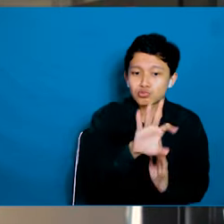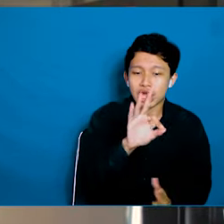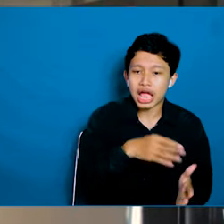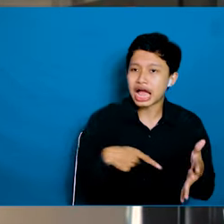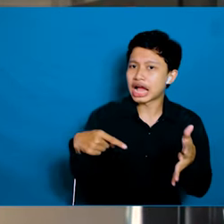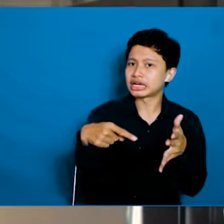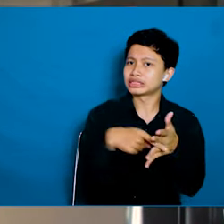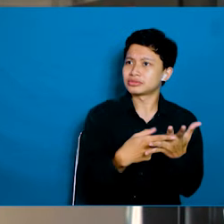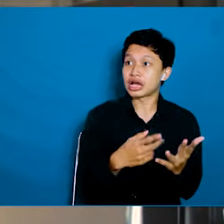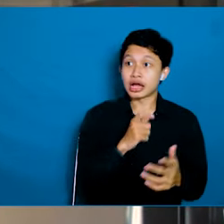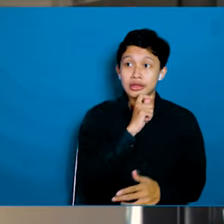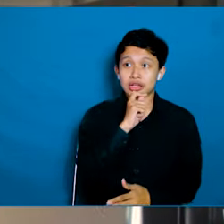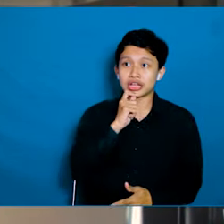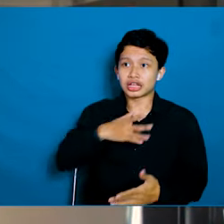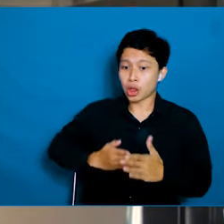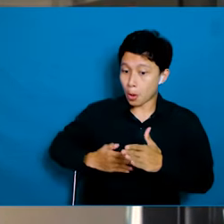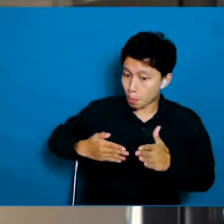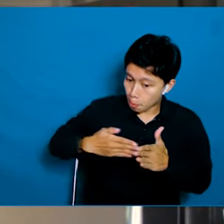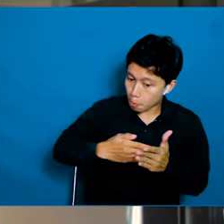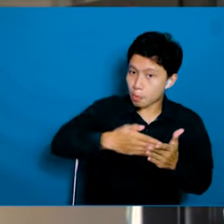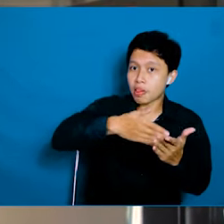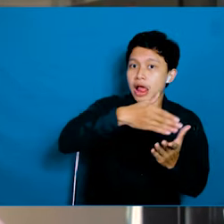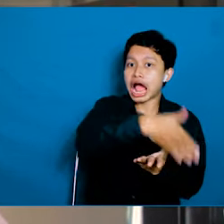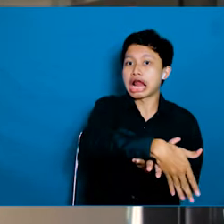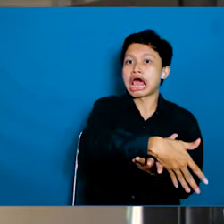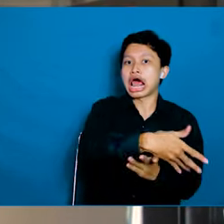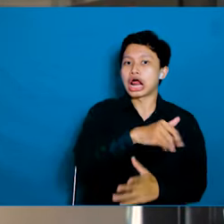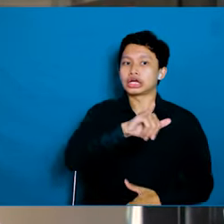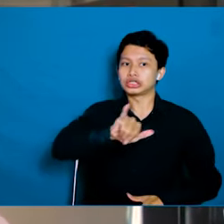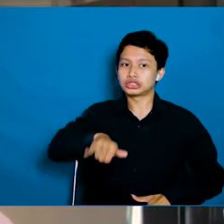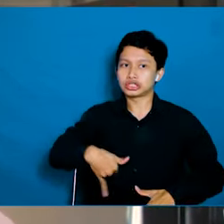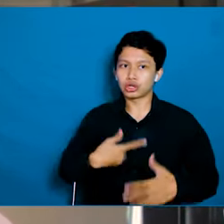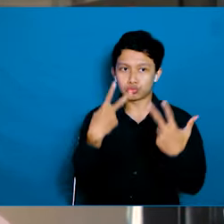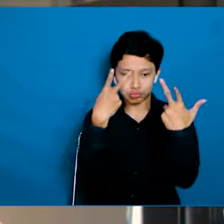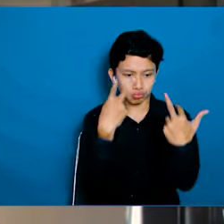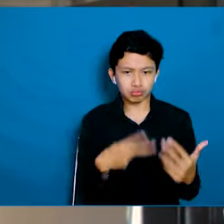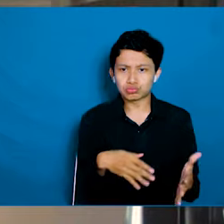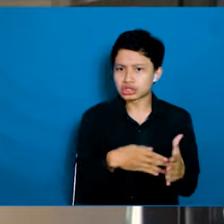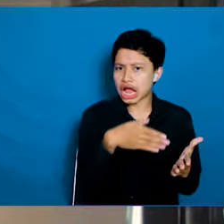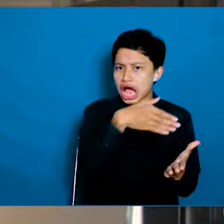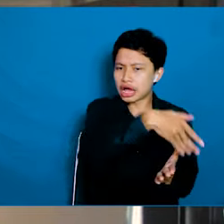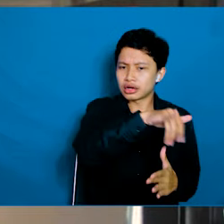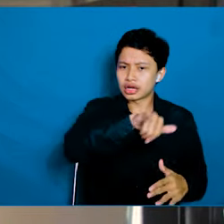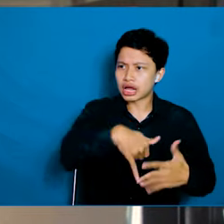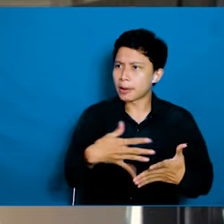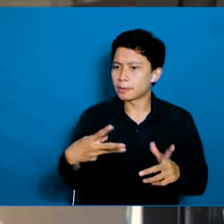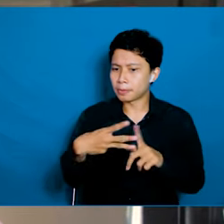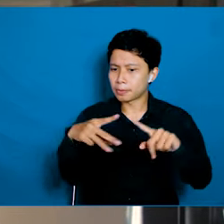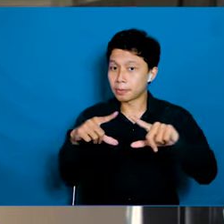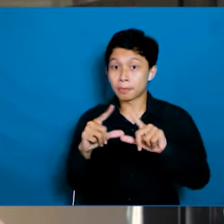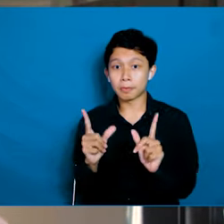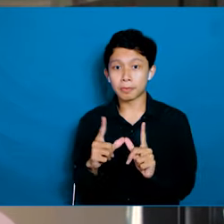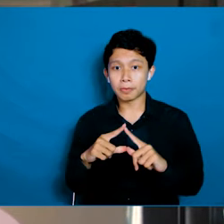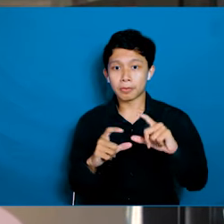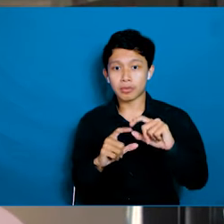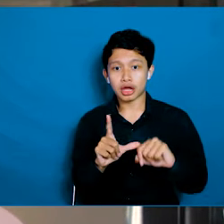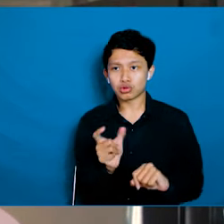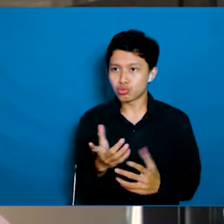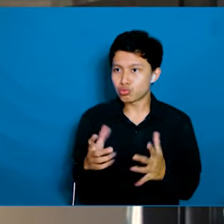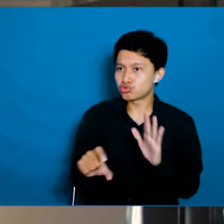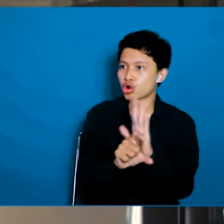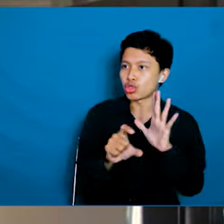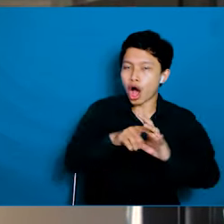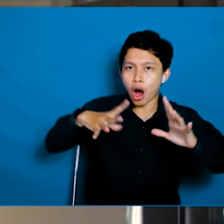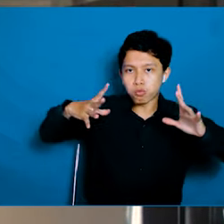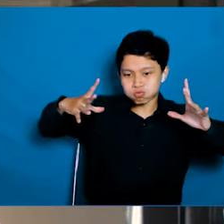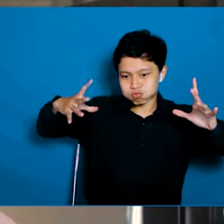tidak aksesibel itu adalah pelanggaran. Jadi indikatornya pelanggaran pemilu di Bawaslu itu